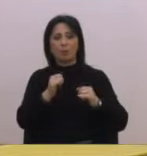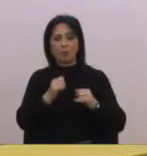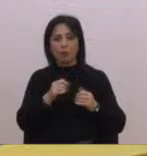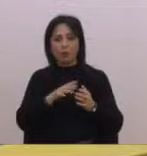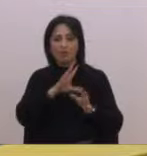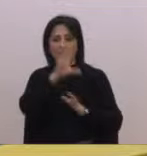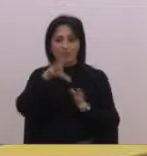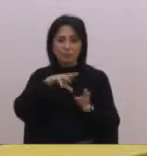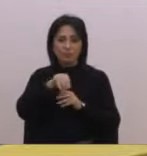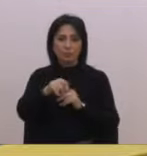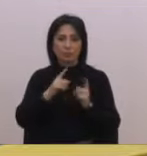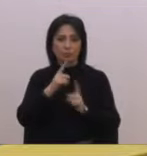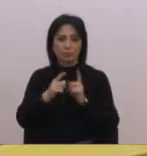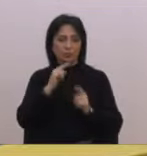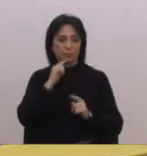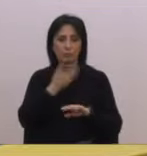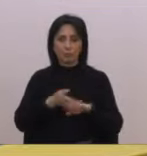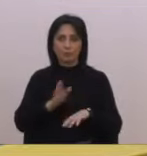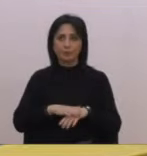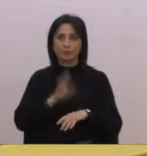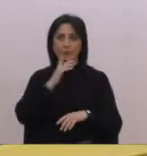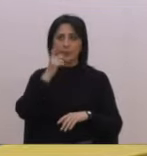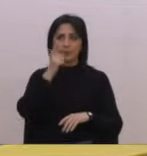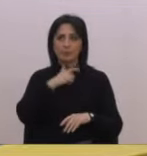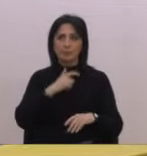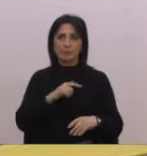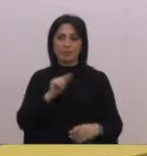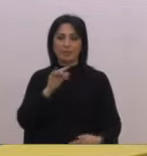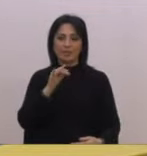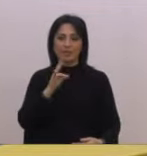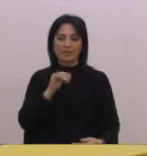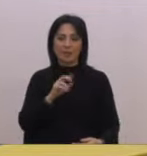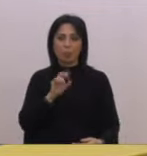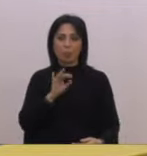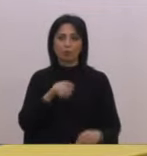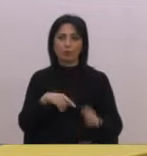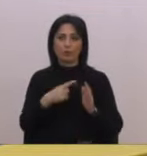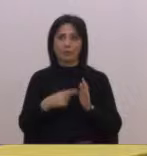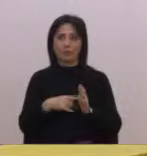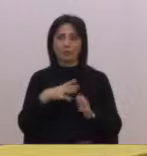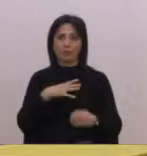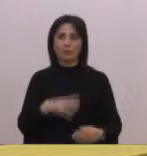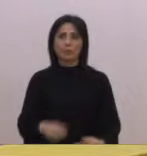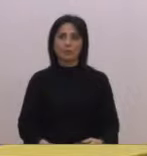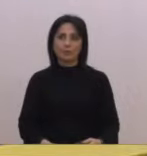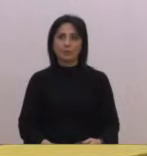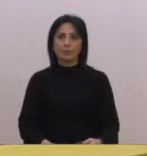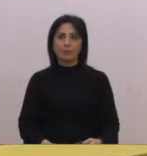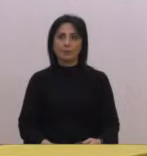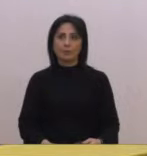რთული მდგომარეობა. ქალბატონი Tina Bokuchavas კითხვა იყო